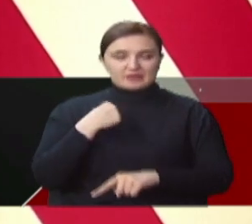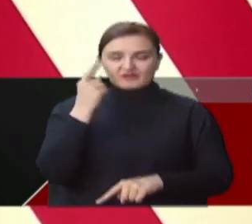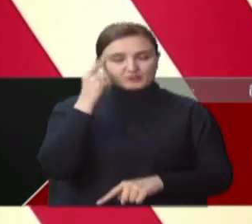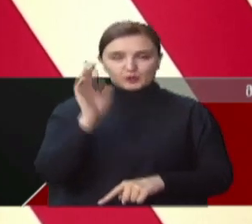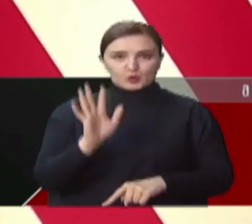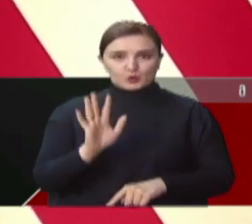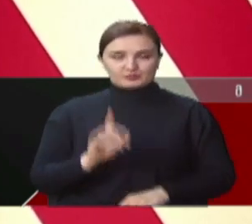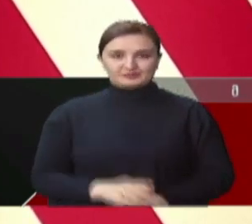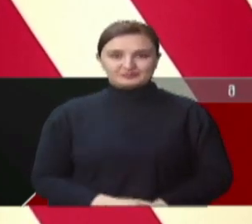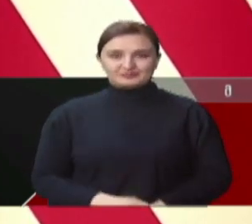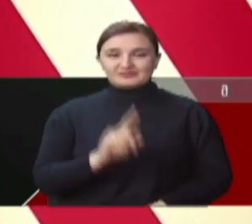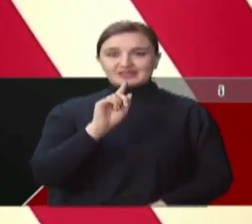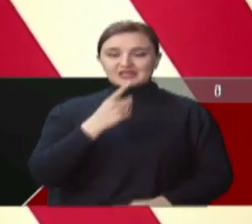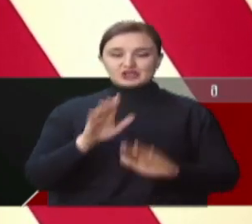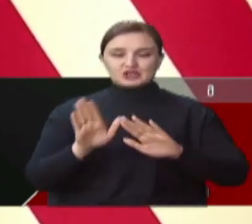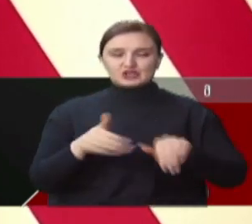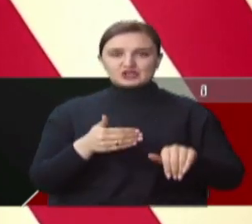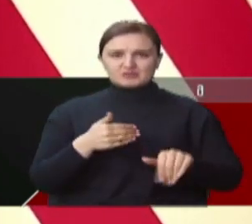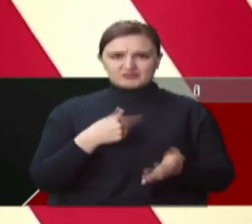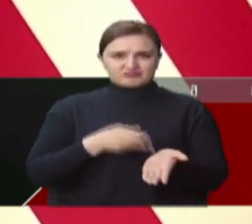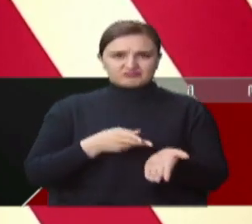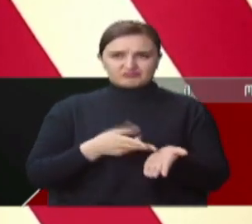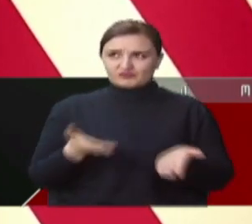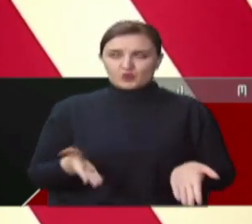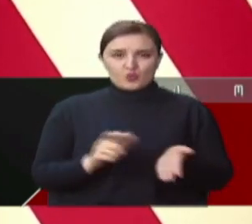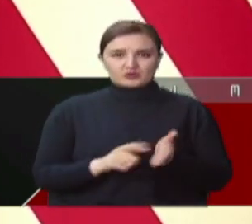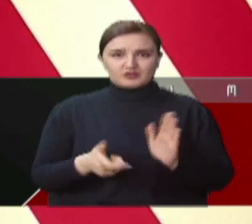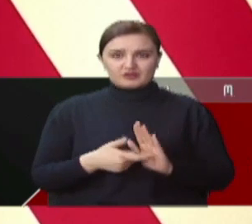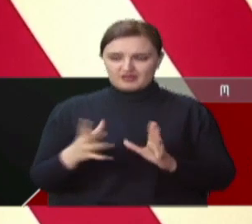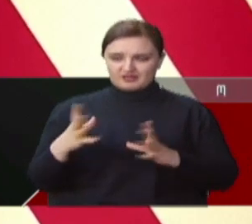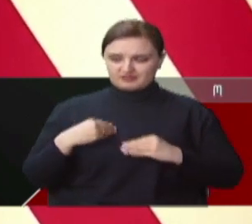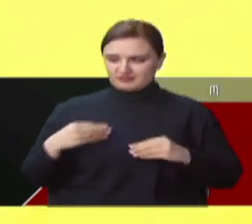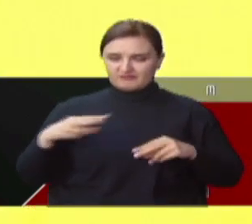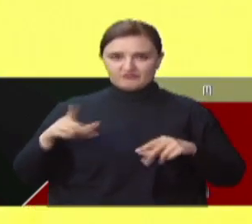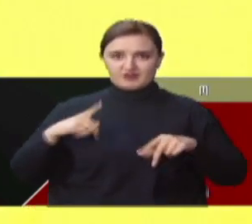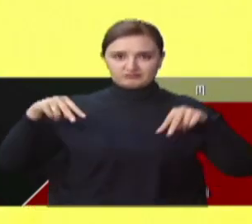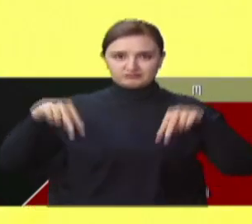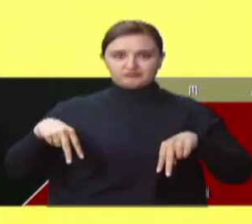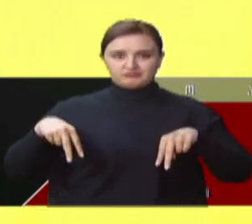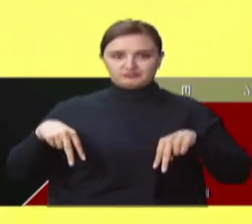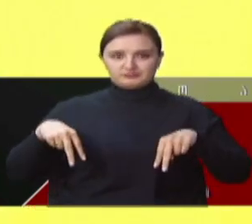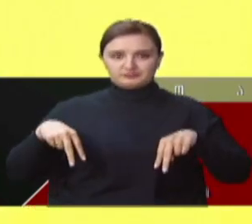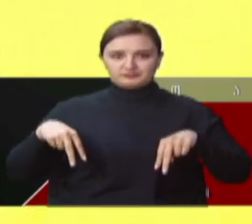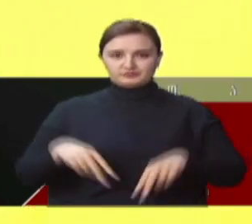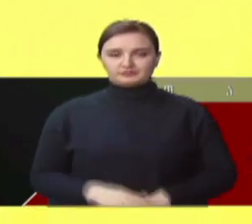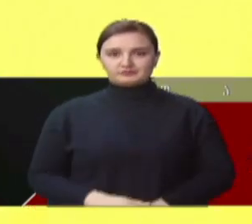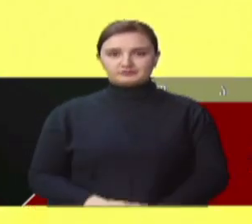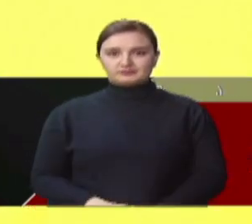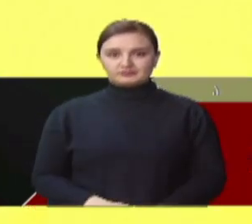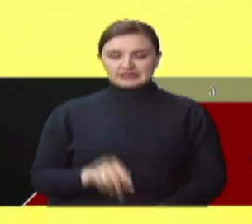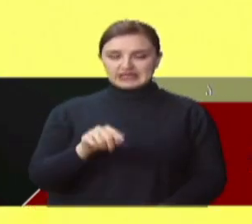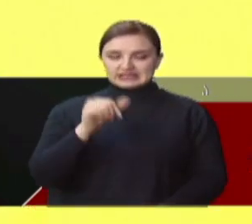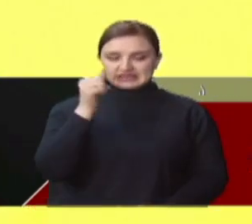რომ ამას ფიქრობს. ერთი წლის შემდეგ მტკიცებულება ამ ოთახშია. აქ ჩვენ ერთად ვდგავართ. ჩვენ შეგვიძლია და უნდა ვაქციოთ ეს